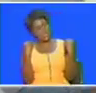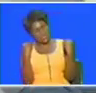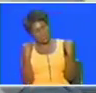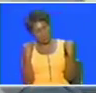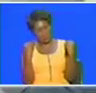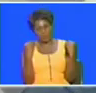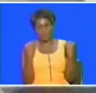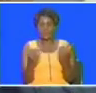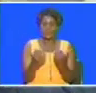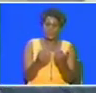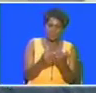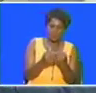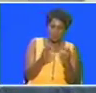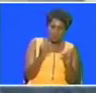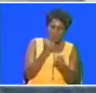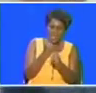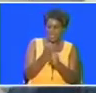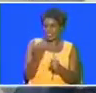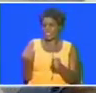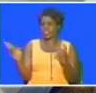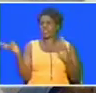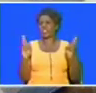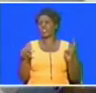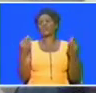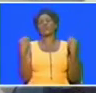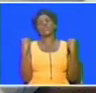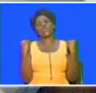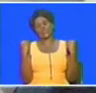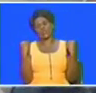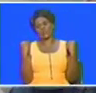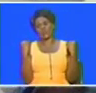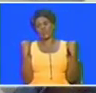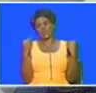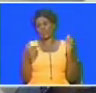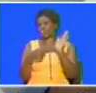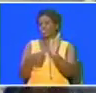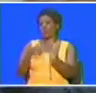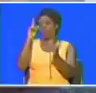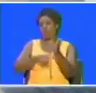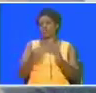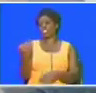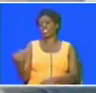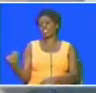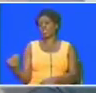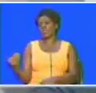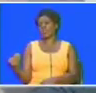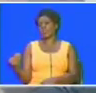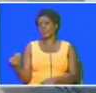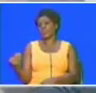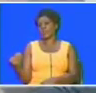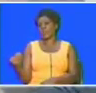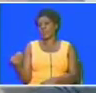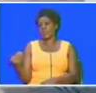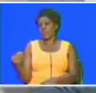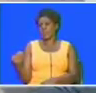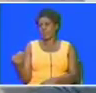wa kazi atarisha watoto wako apeleke pale chini washukule na school bus na wewe umelala. Unatanguliza nyota gani kwa watoto wako na mume wako? Alafu mume wako asipopata